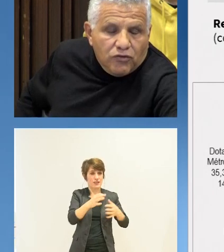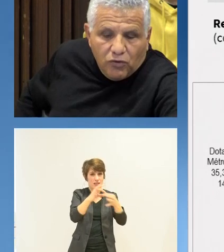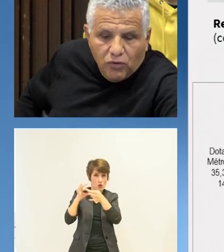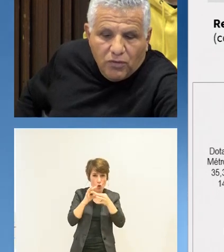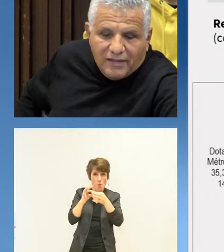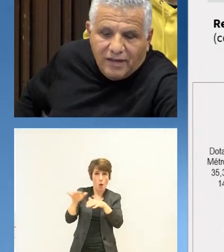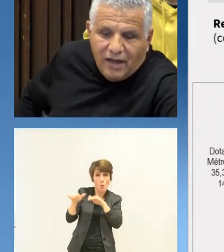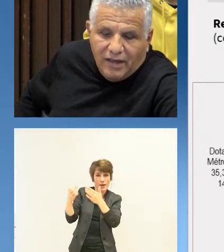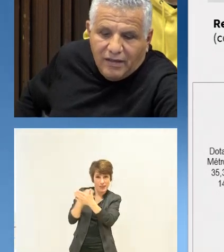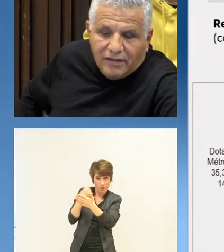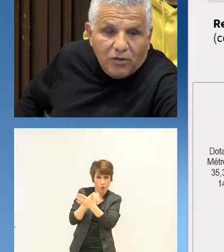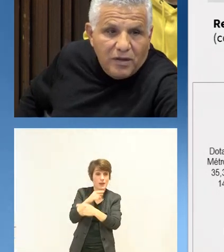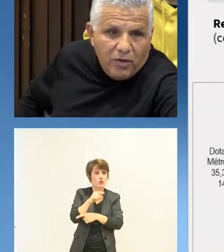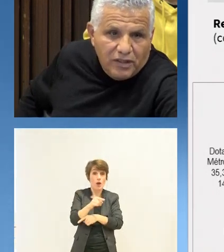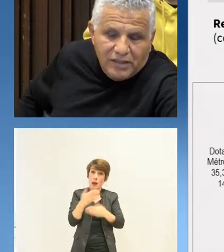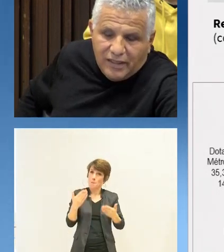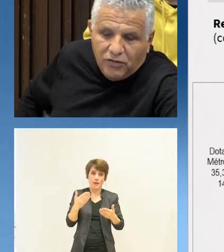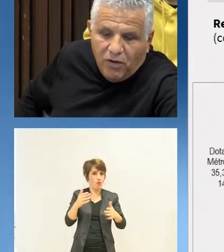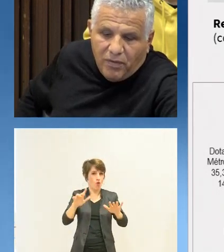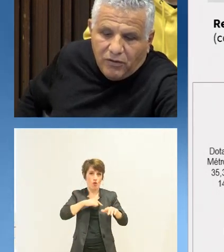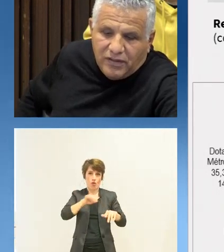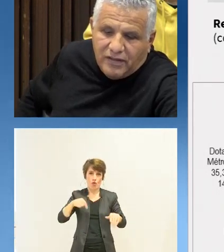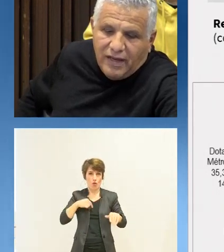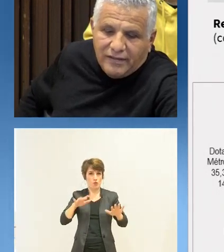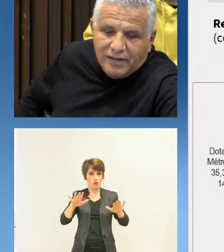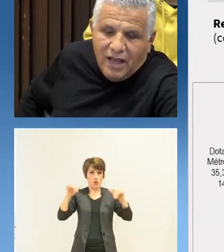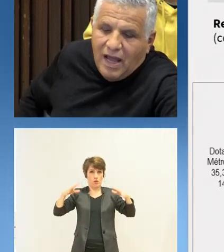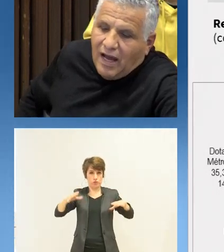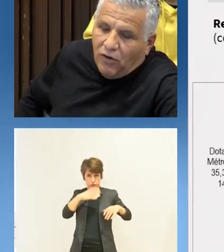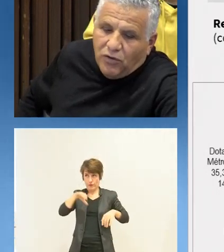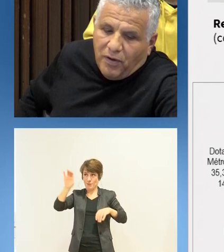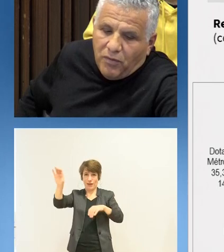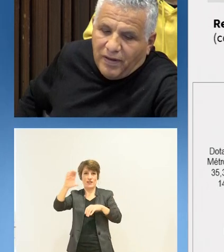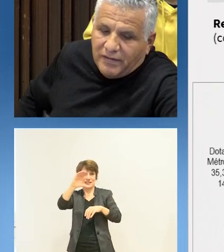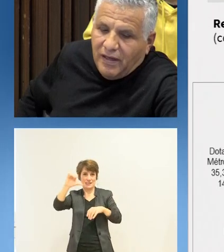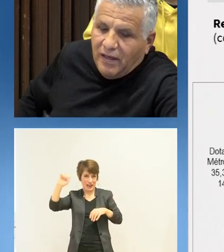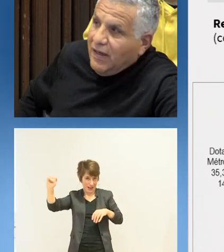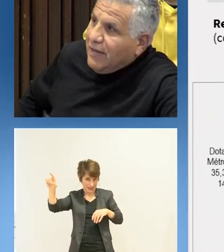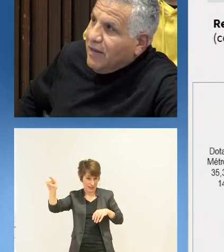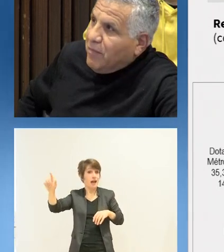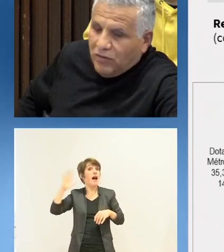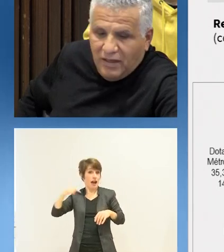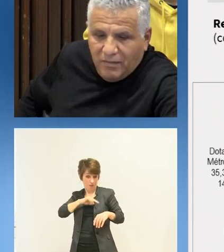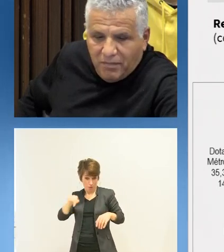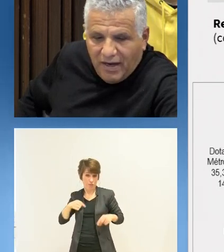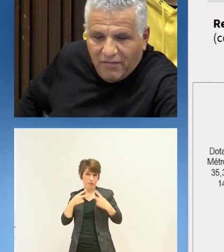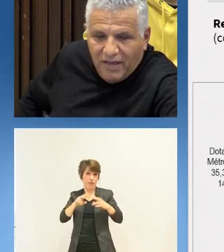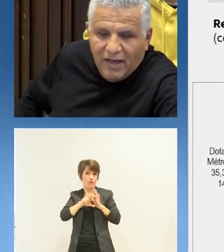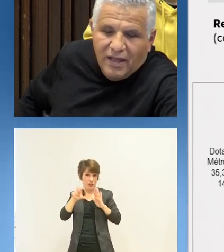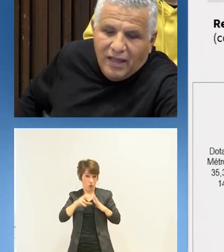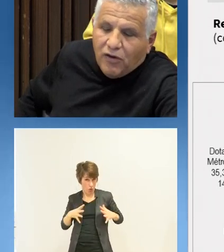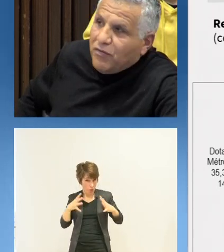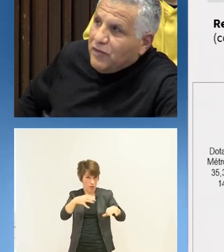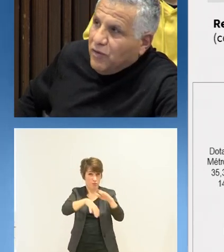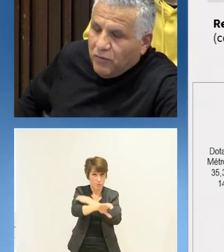ce coup de masse salariale est désormais porté directement par le ccas alors que par le passé il était porté par la ville